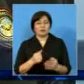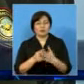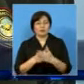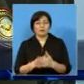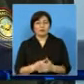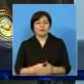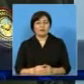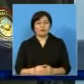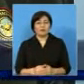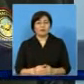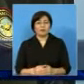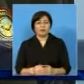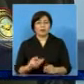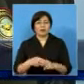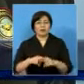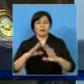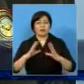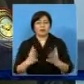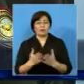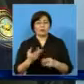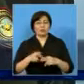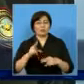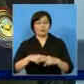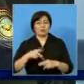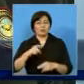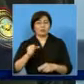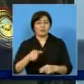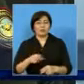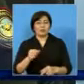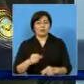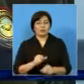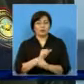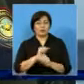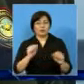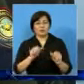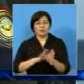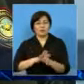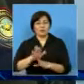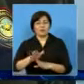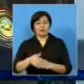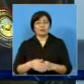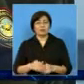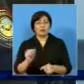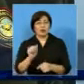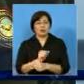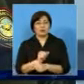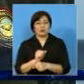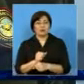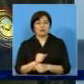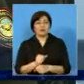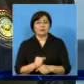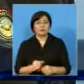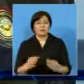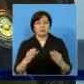конденсата. То есть в этом случае эти газовые баллоны также нельзя заправлять на автомобильных газозаправочных